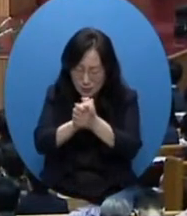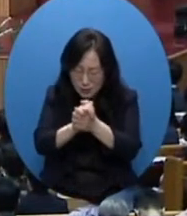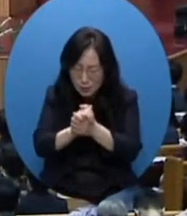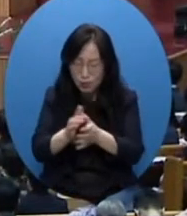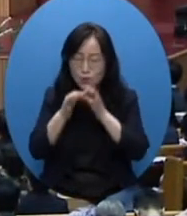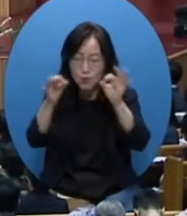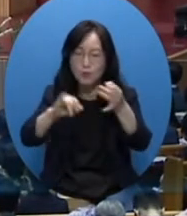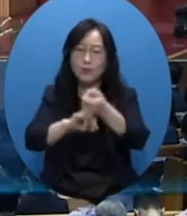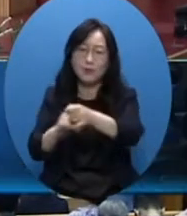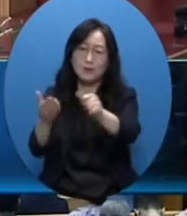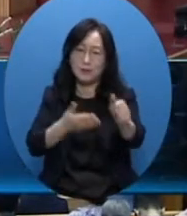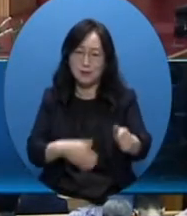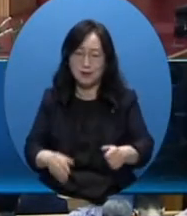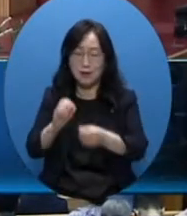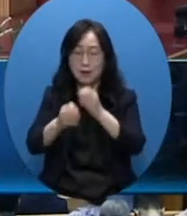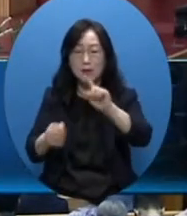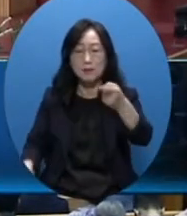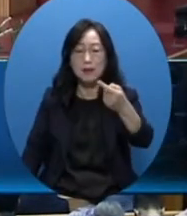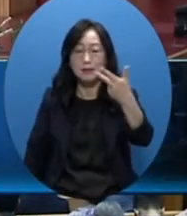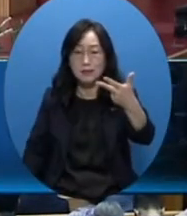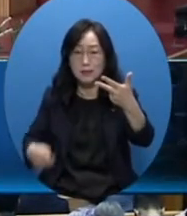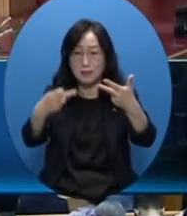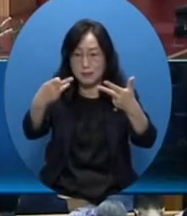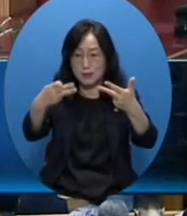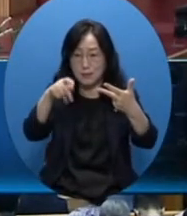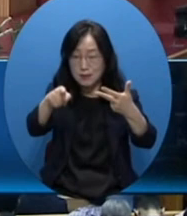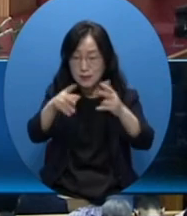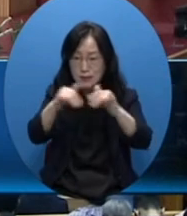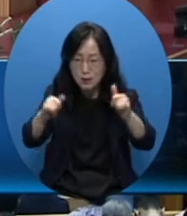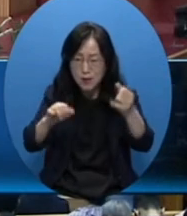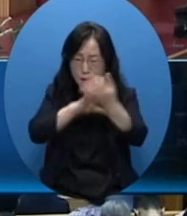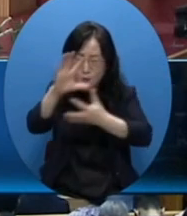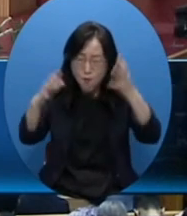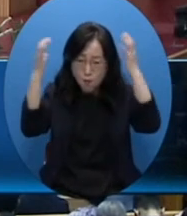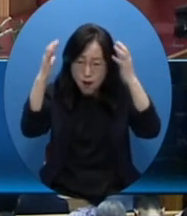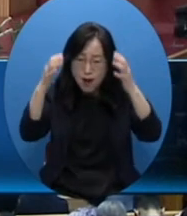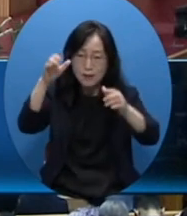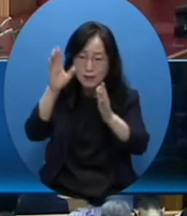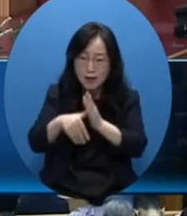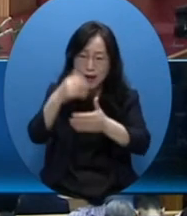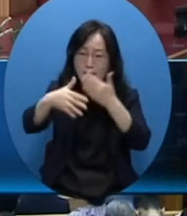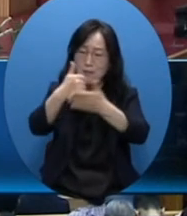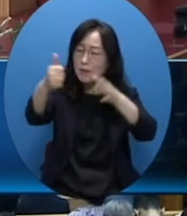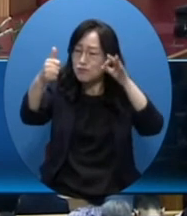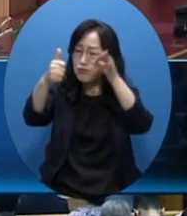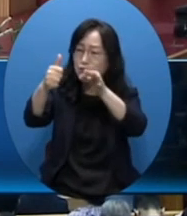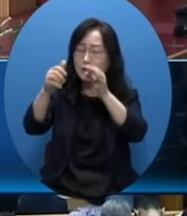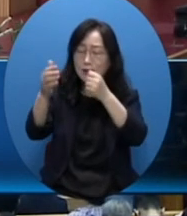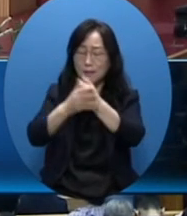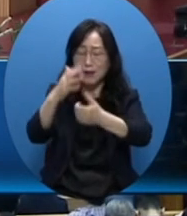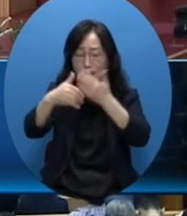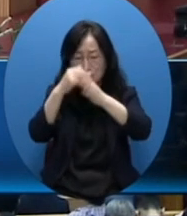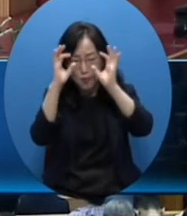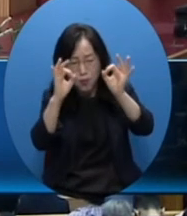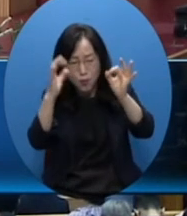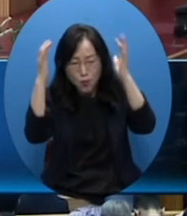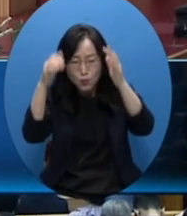것입니다. 107편 13절입니다. 이에 그들이 그 환난 중에 야훼께 부르짖음에 그들의 고통에서